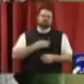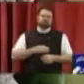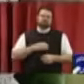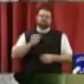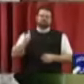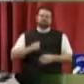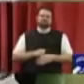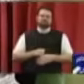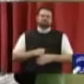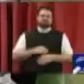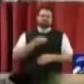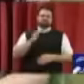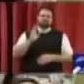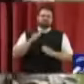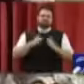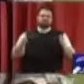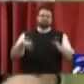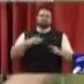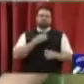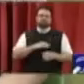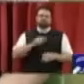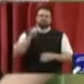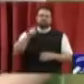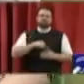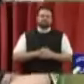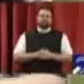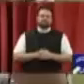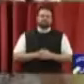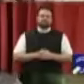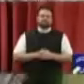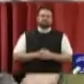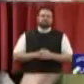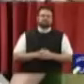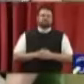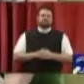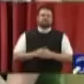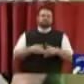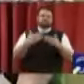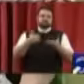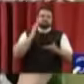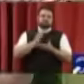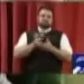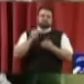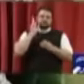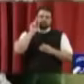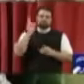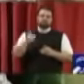Doamne, ești desferit, atât de doar mi-a fost de tine! Să transmitem, cum spuneam, hotărât, dar amuzant,